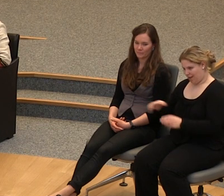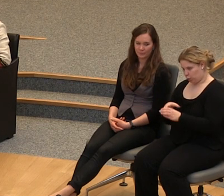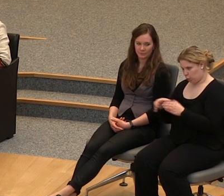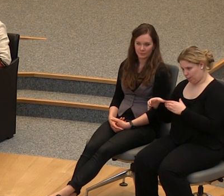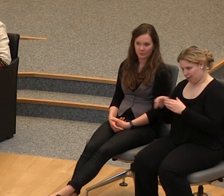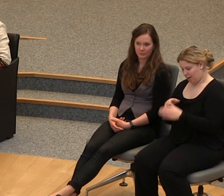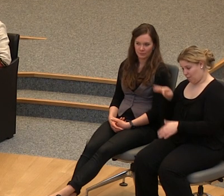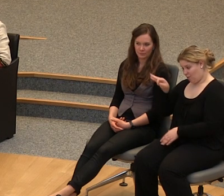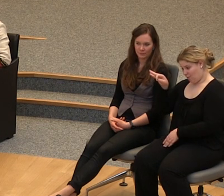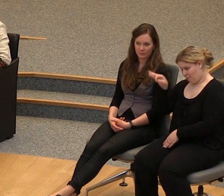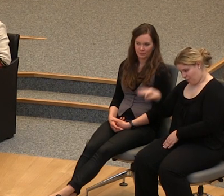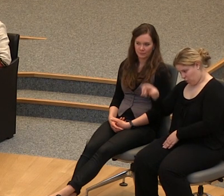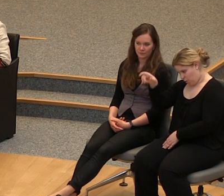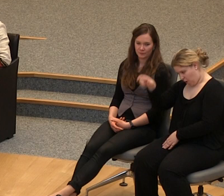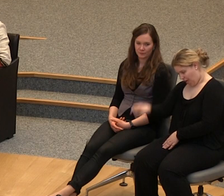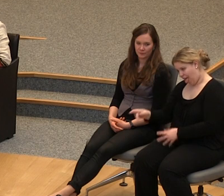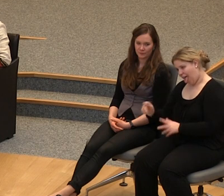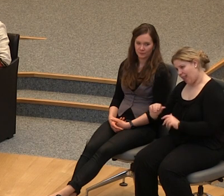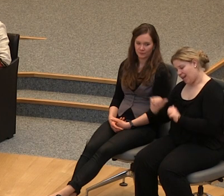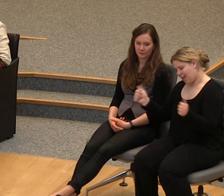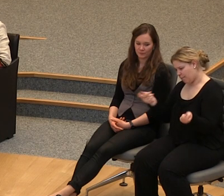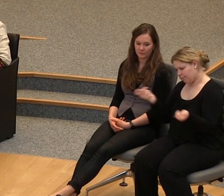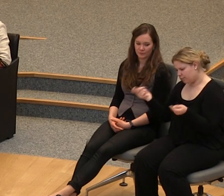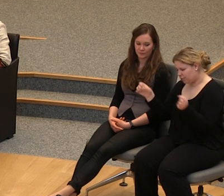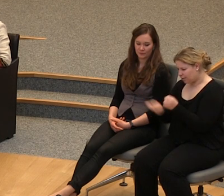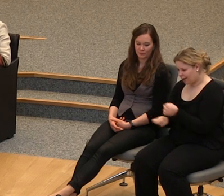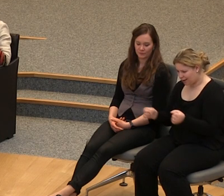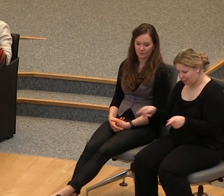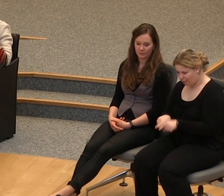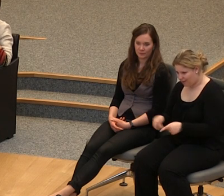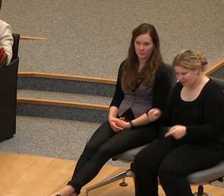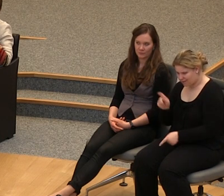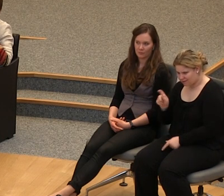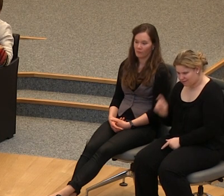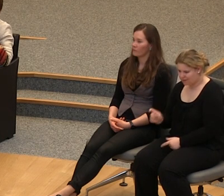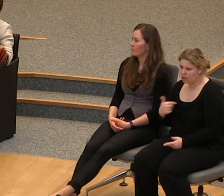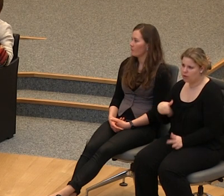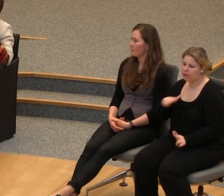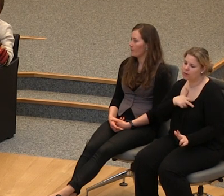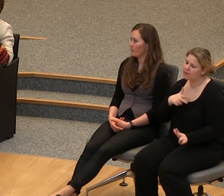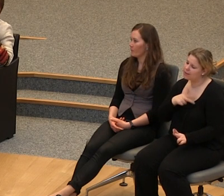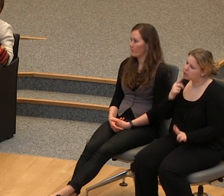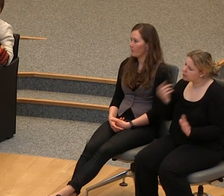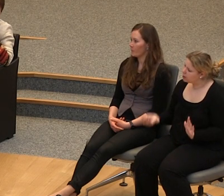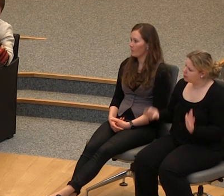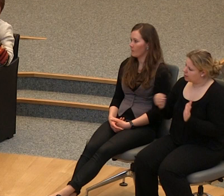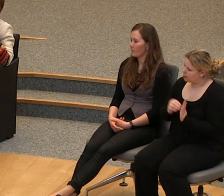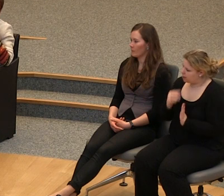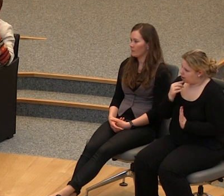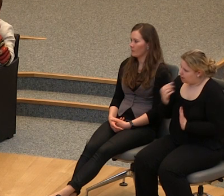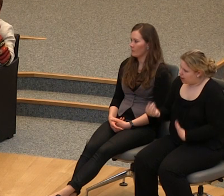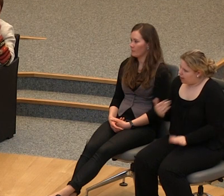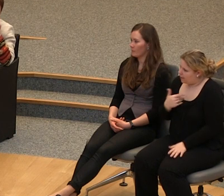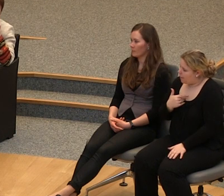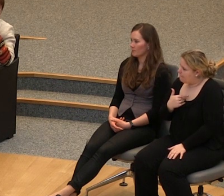dem Menschen direkt zugutekommt? Wobei ich noch einen Gedanken sagen möchte, was